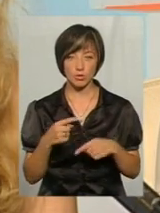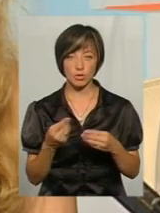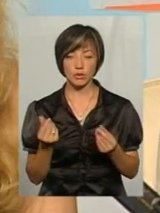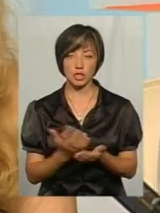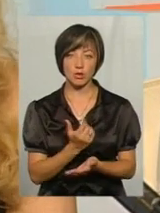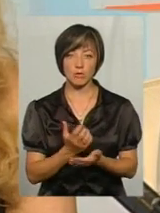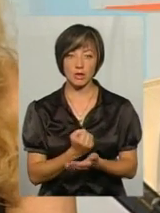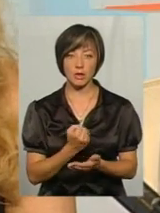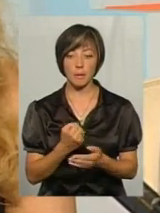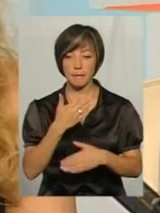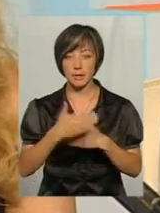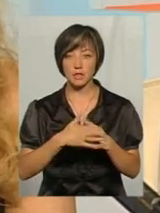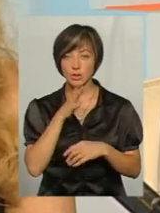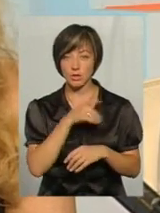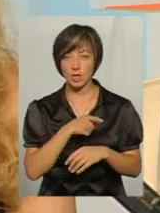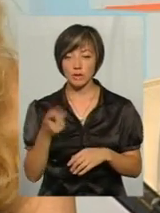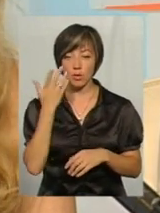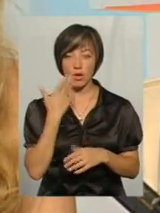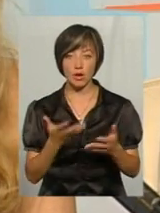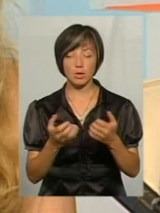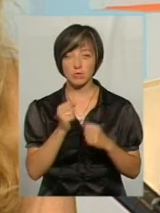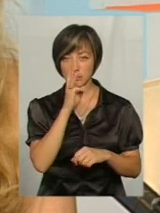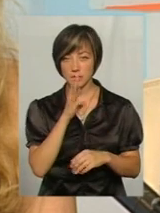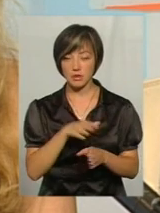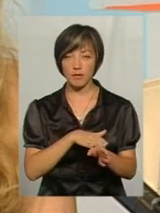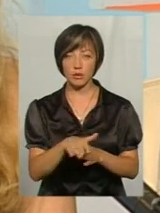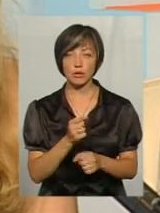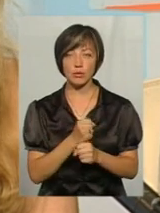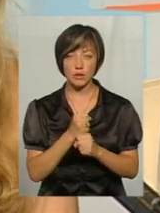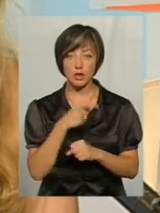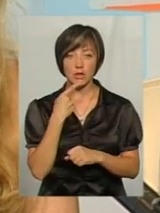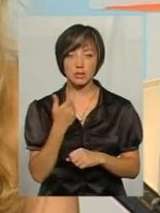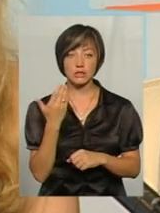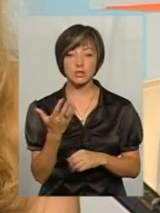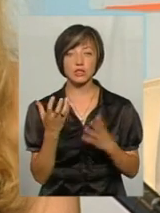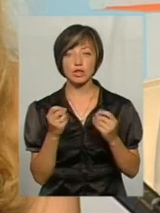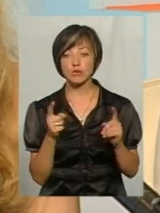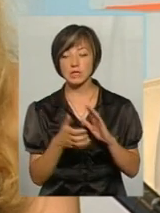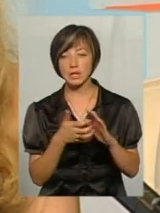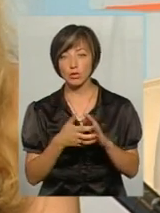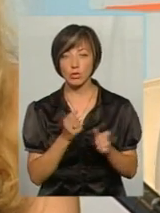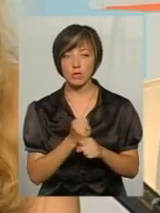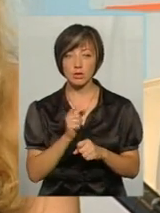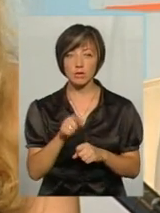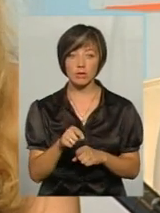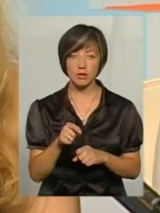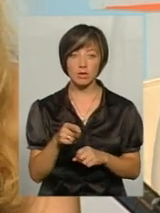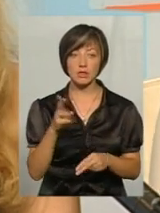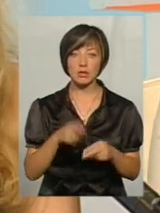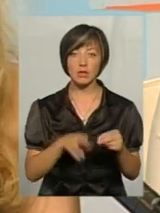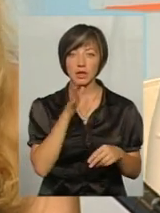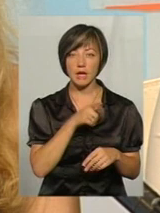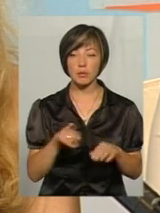гроші. Підходить час, коли розплачуватись потрібно за виконану роботу, їм кажуть, ви знаєте, ще щось не доробили ось тут, але у вас закінчується